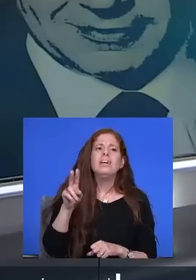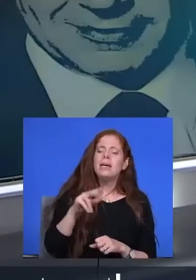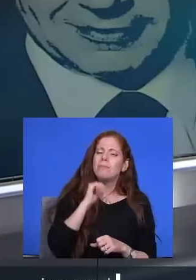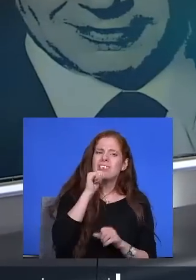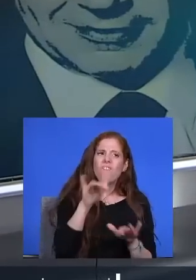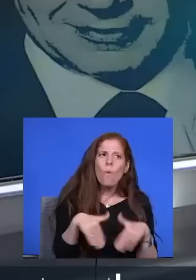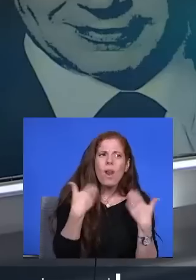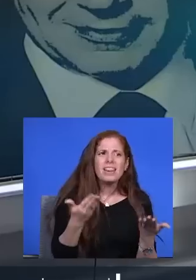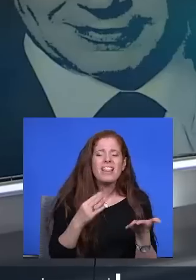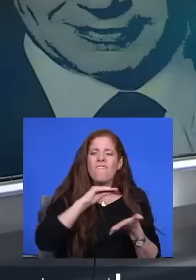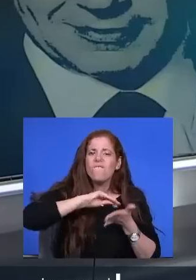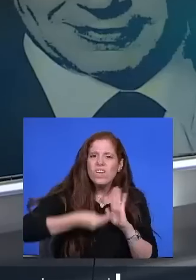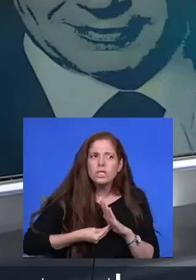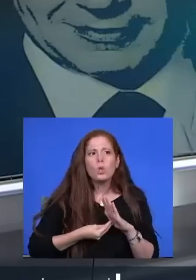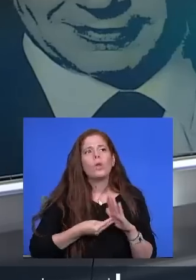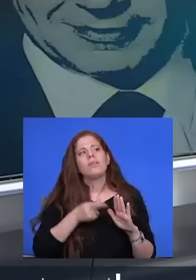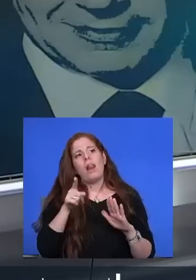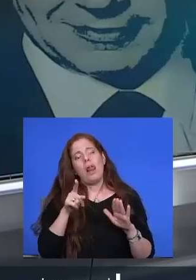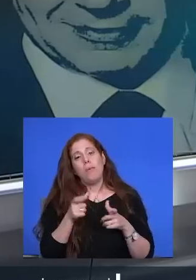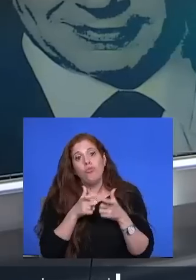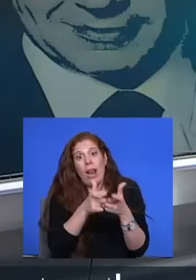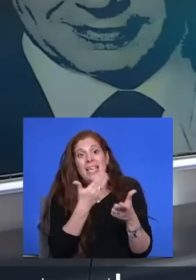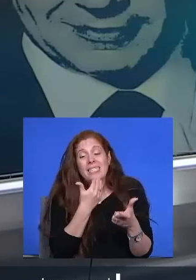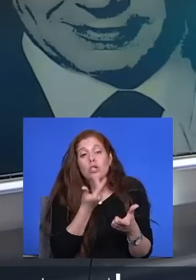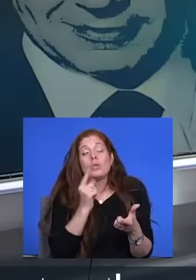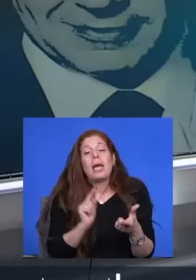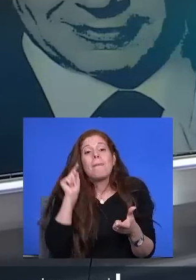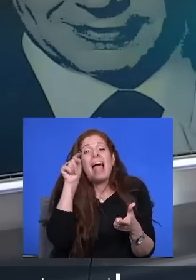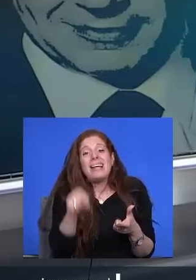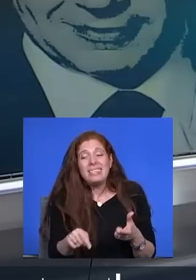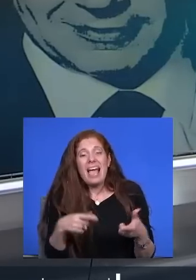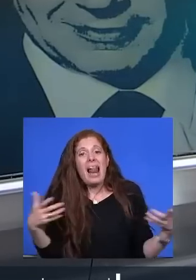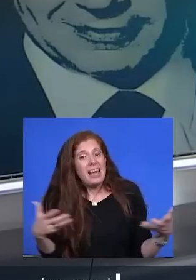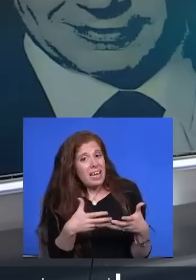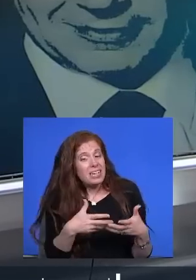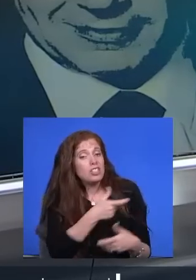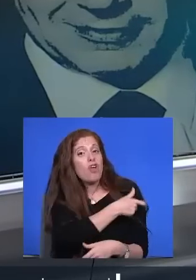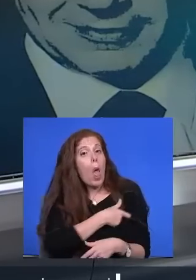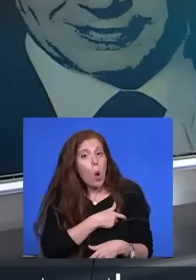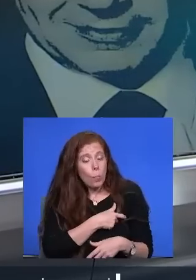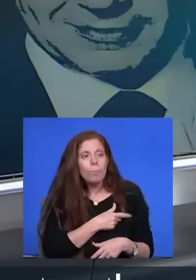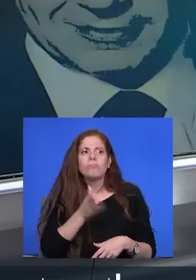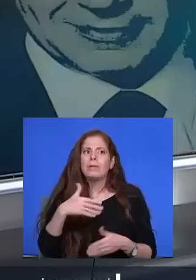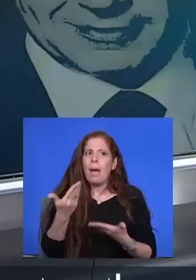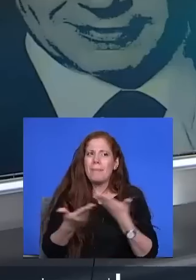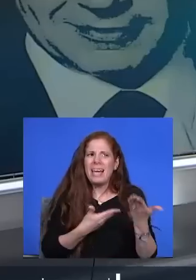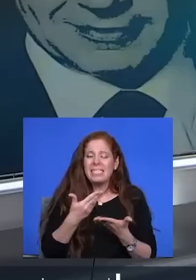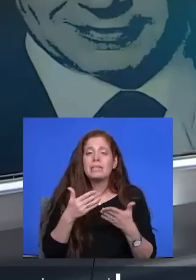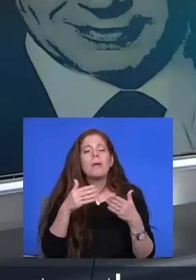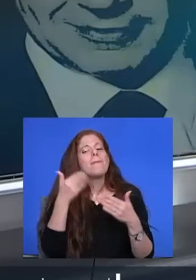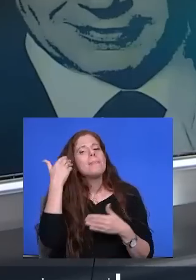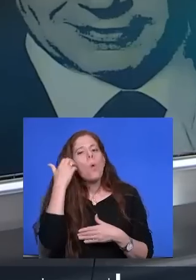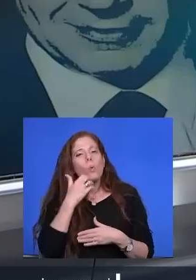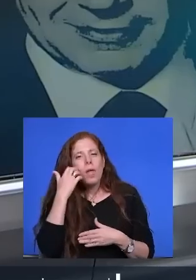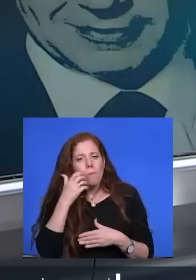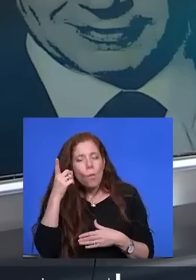הישראלית ולשר החוץ אלי כהן, שהיו אמורים להגיע לכנס של האום שנערך במדינה. גם היחסים הפומביים עם איחוד האמירויות, מדינת